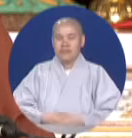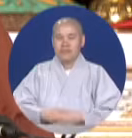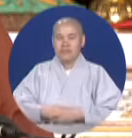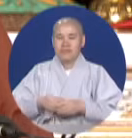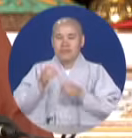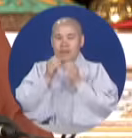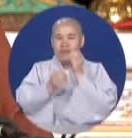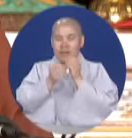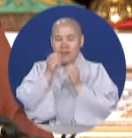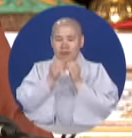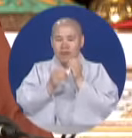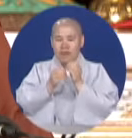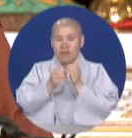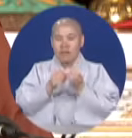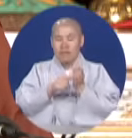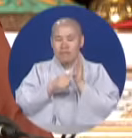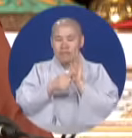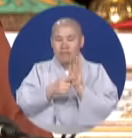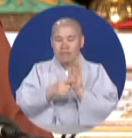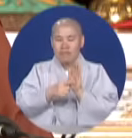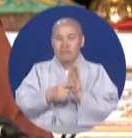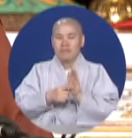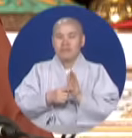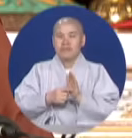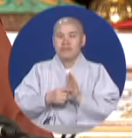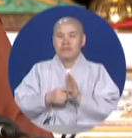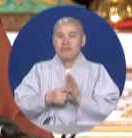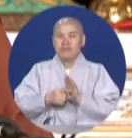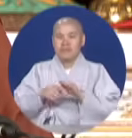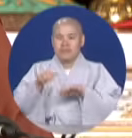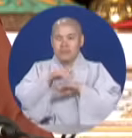개성을 하나 또 읊어보겠습니다.